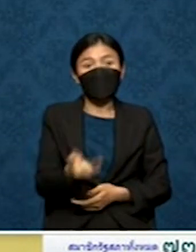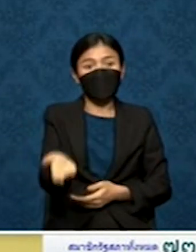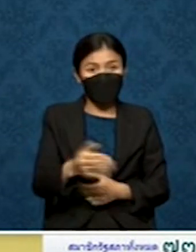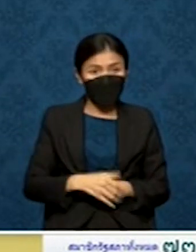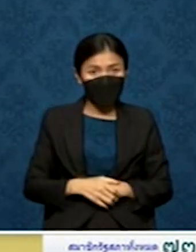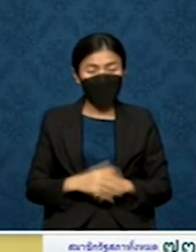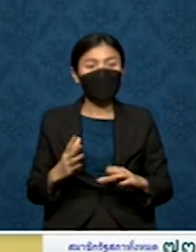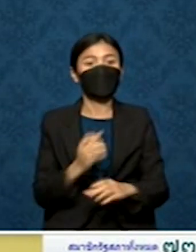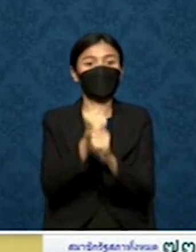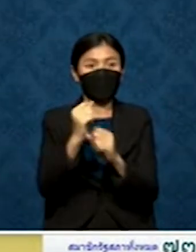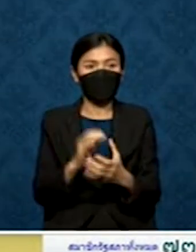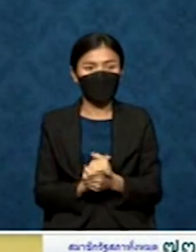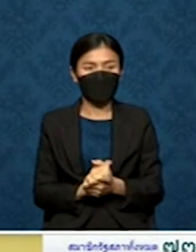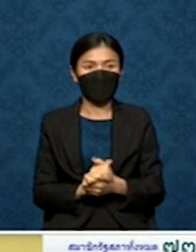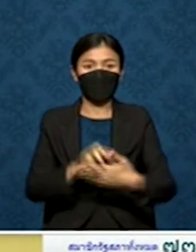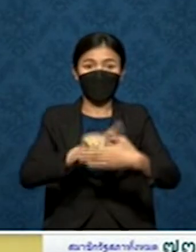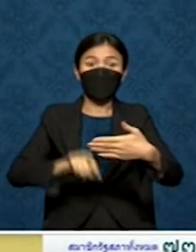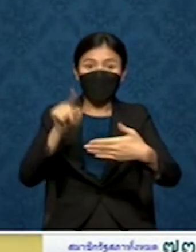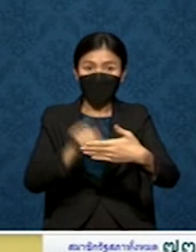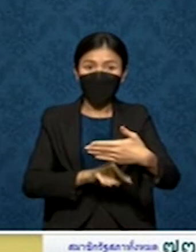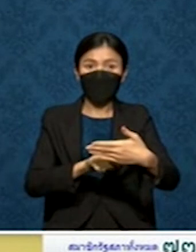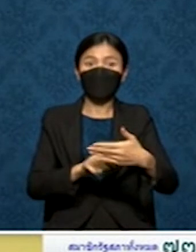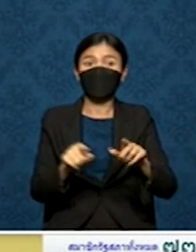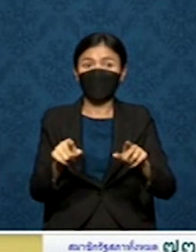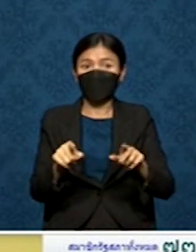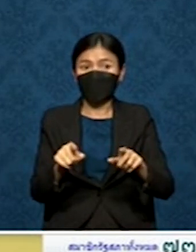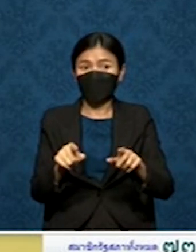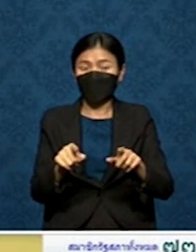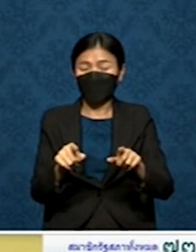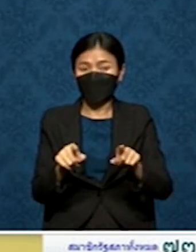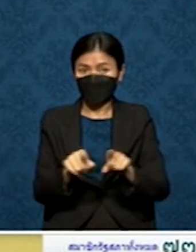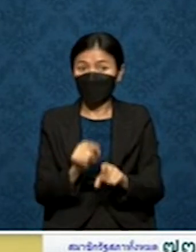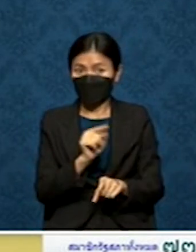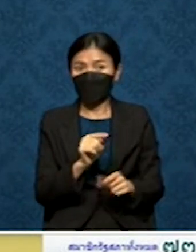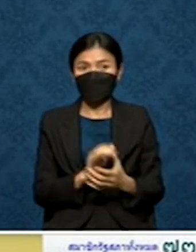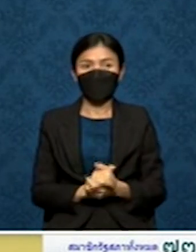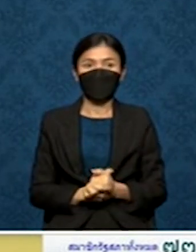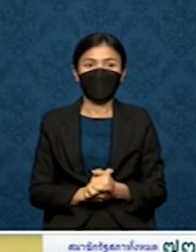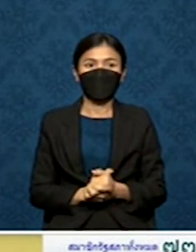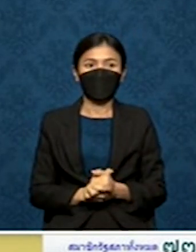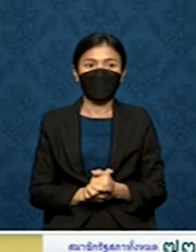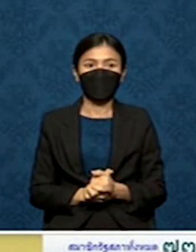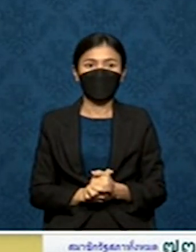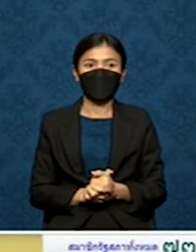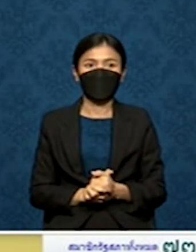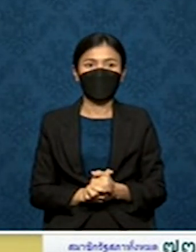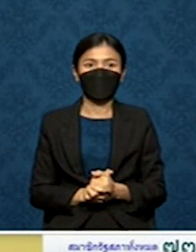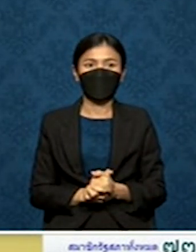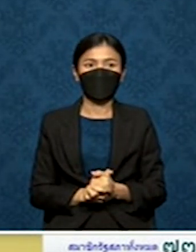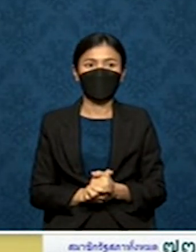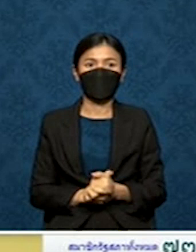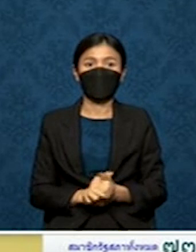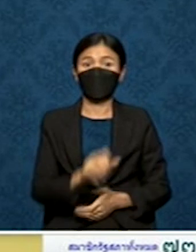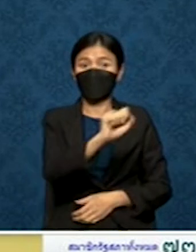สรุปสั้นๆนะฮะการเลือกตั้งแบบเนี้ยคนเลือกผู้สมัครรับเลือกตั้งจะต้องได้คะ